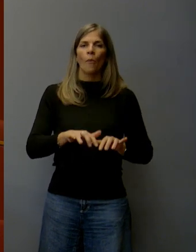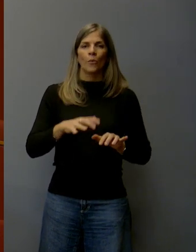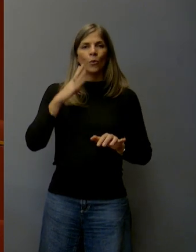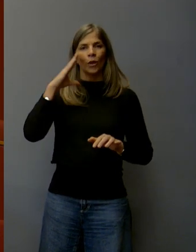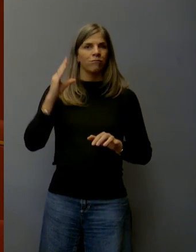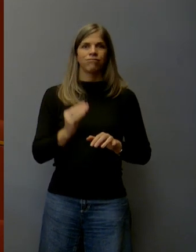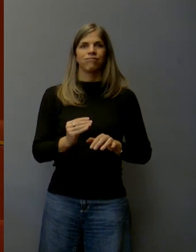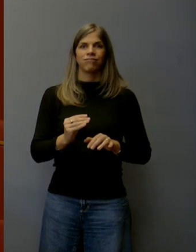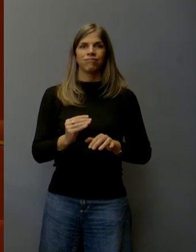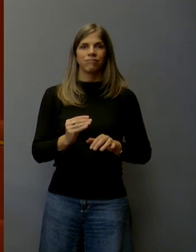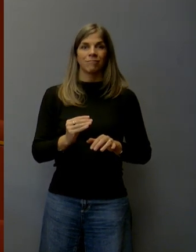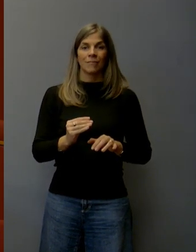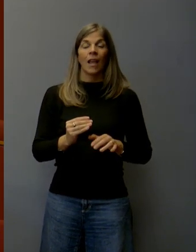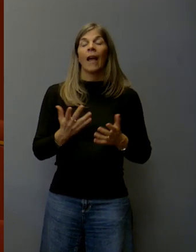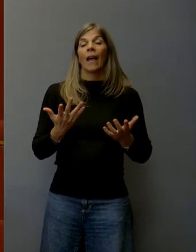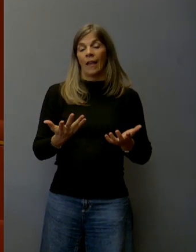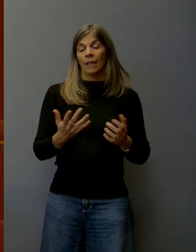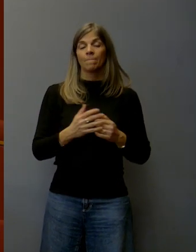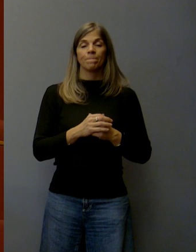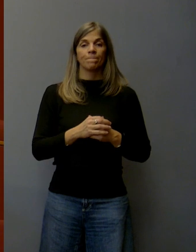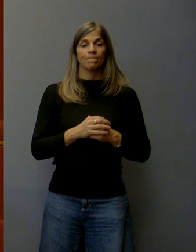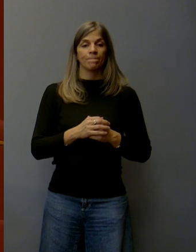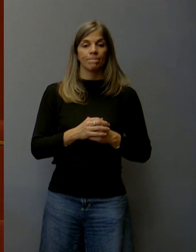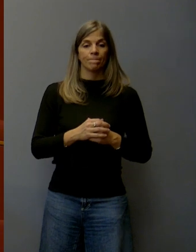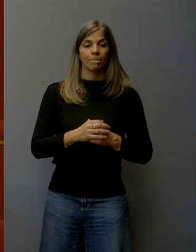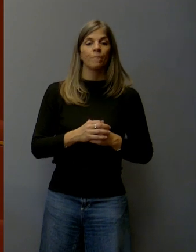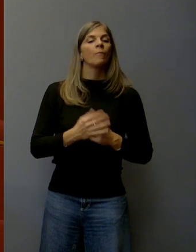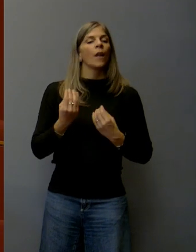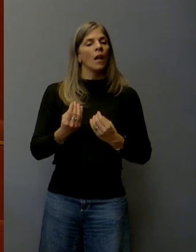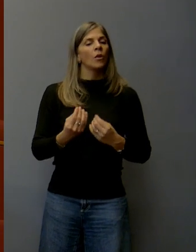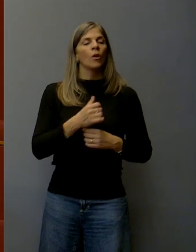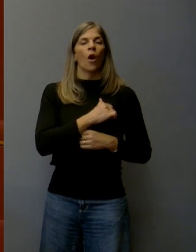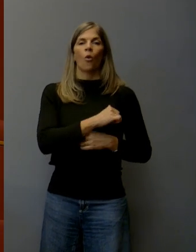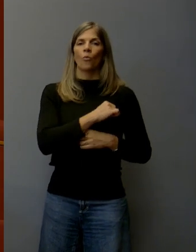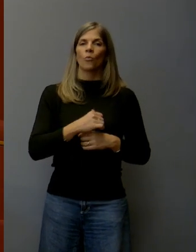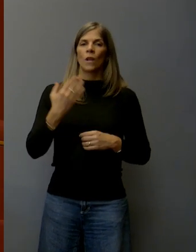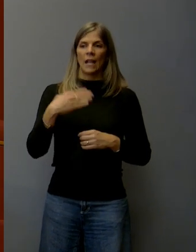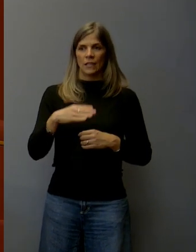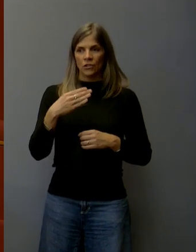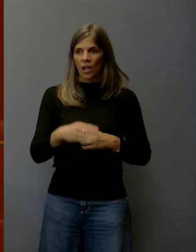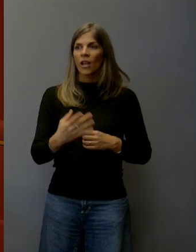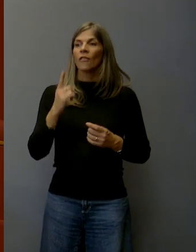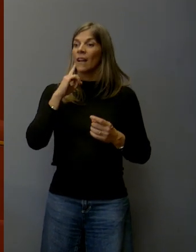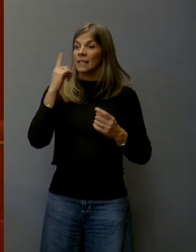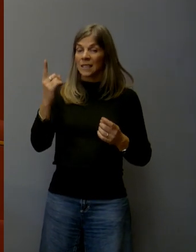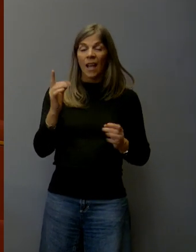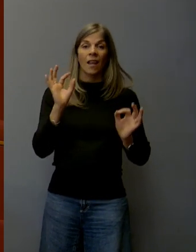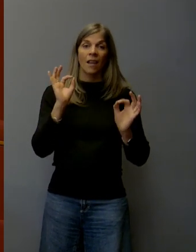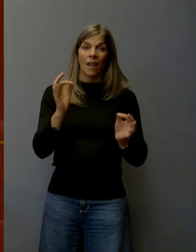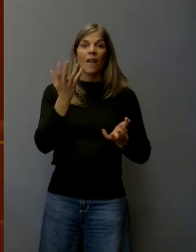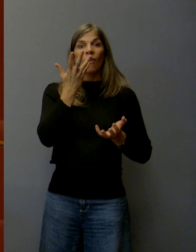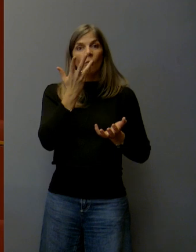non è molto Allora laddove il comune di Genova intenda investire e